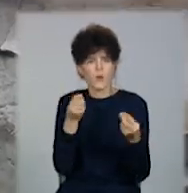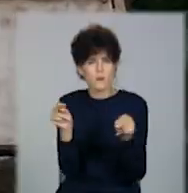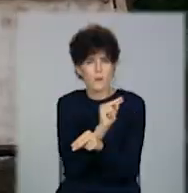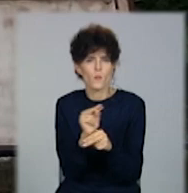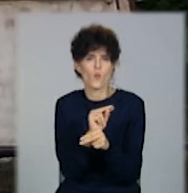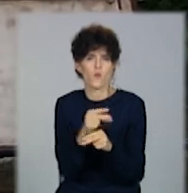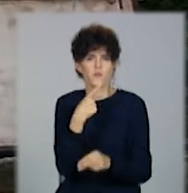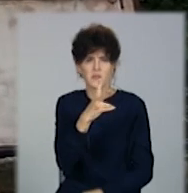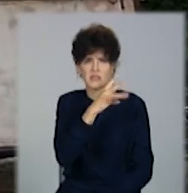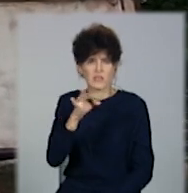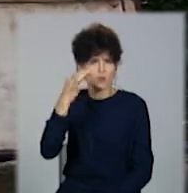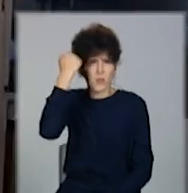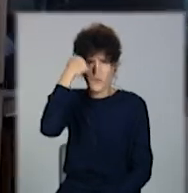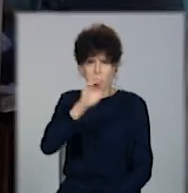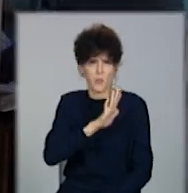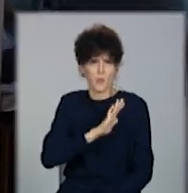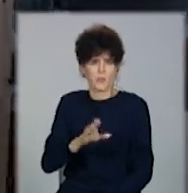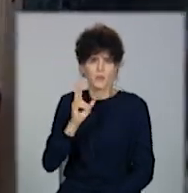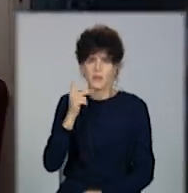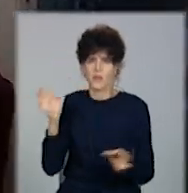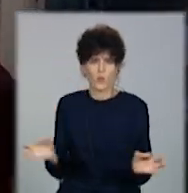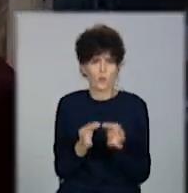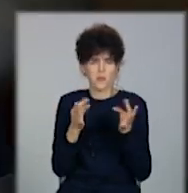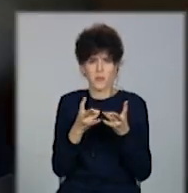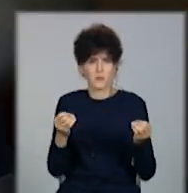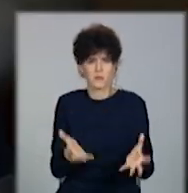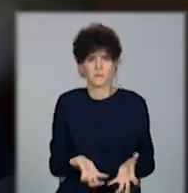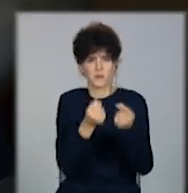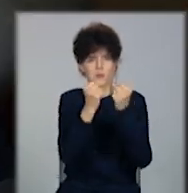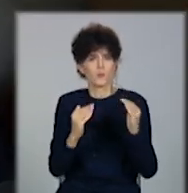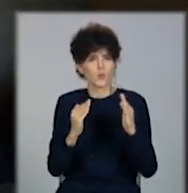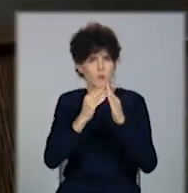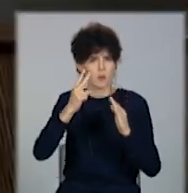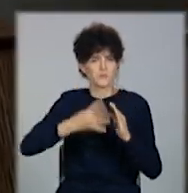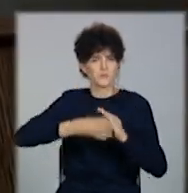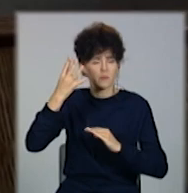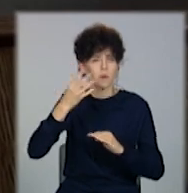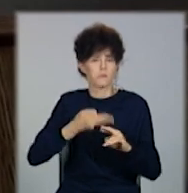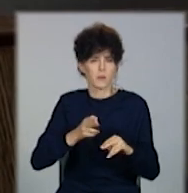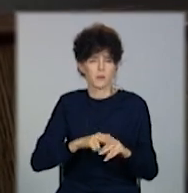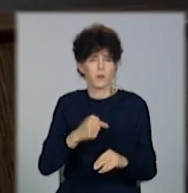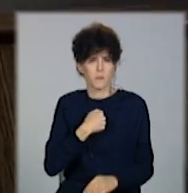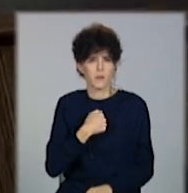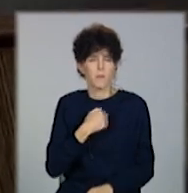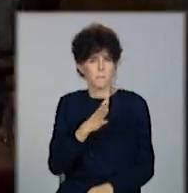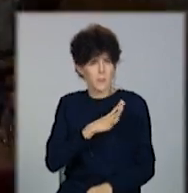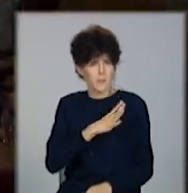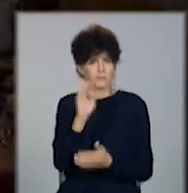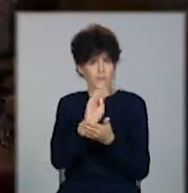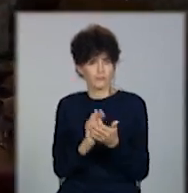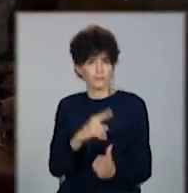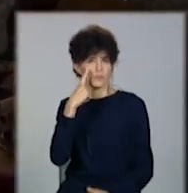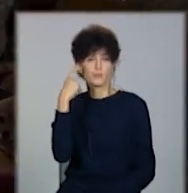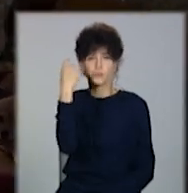ремонту мешканці не пам'ятають. Не намагається врятувати аварійну будівлю і нова керівна компанія. Мы обратились к ним,